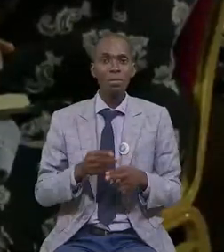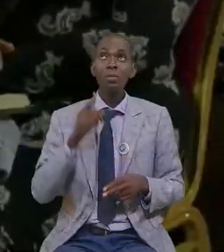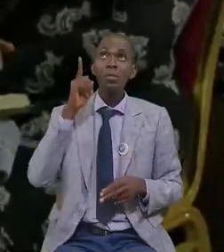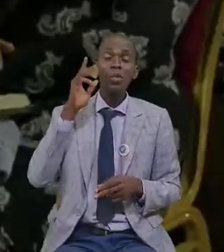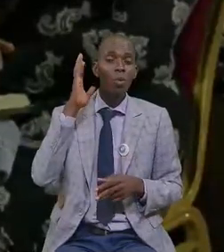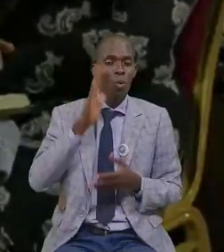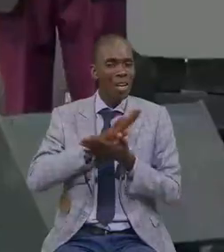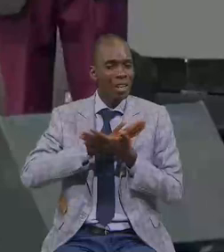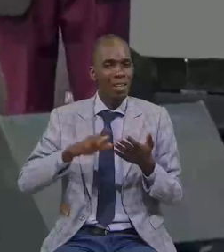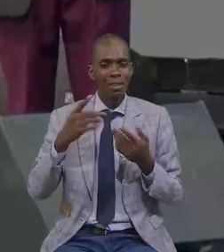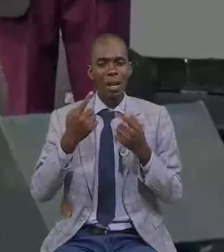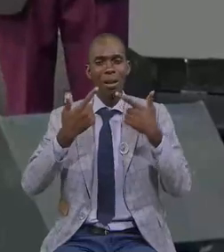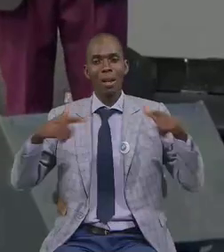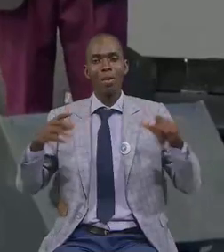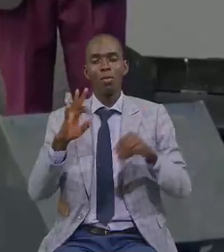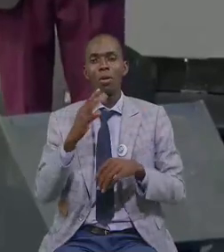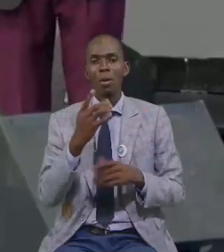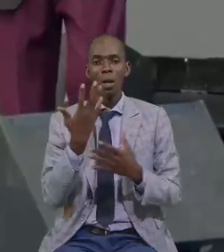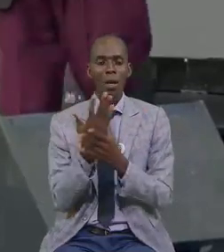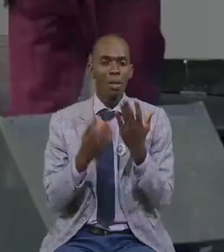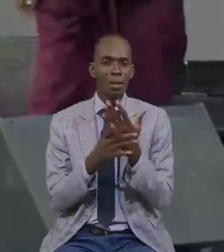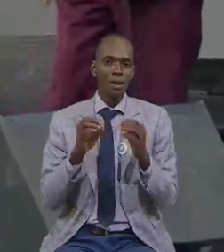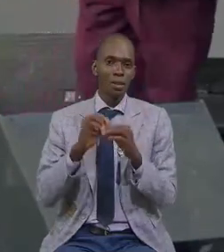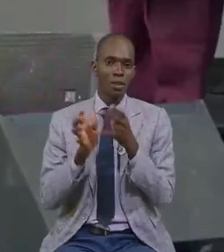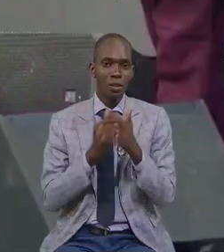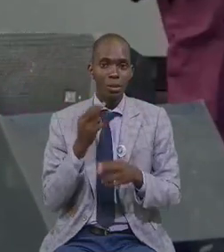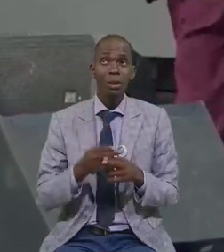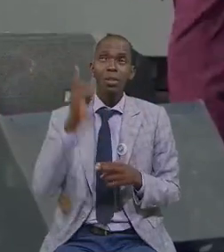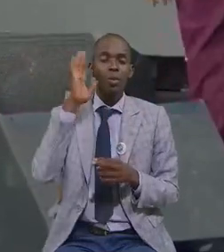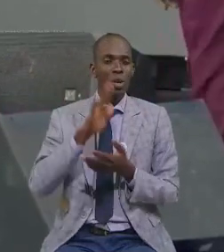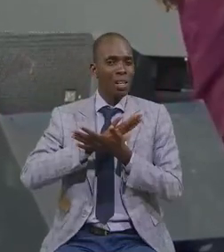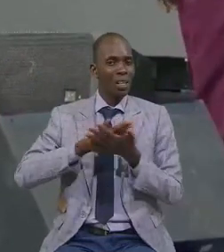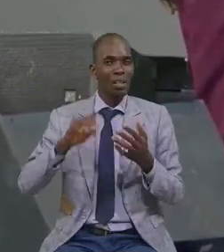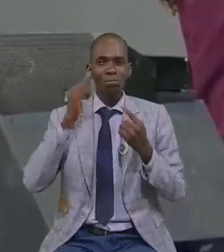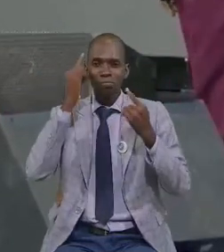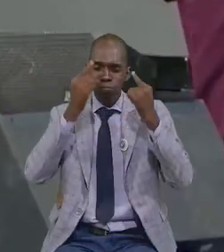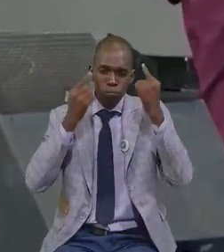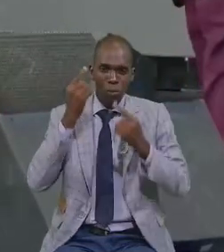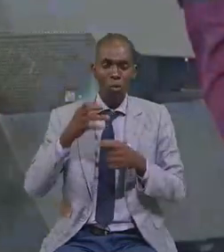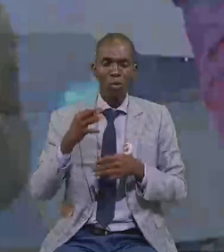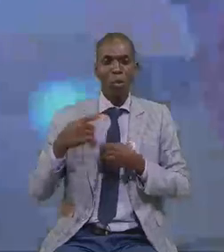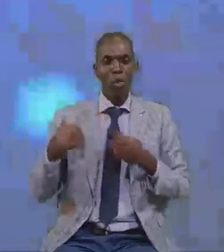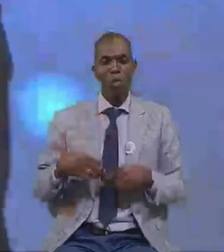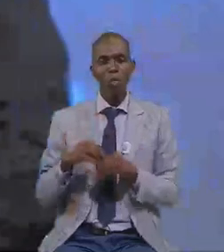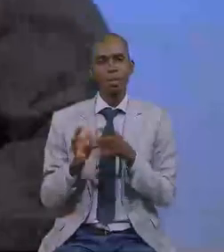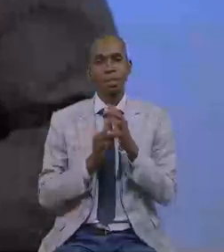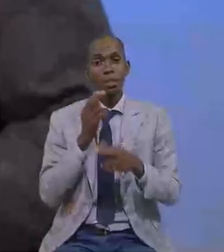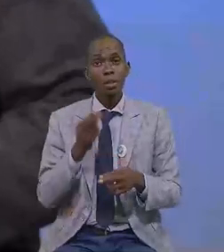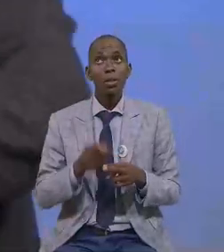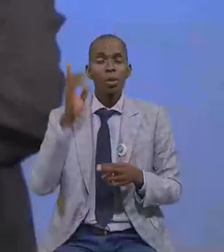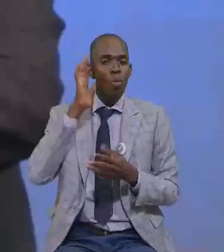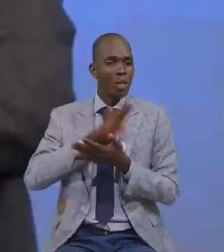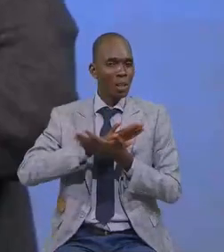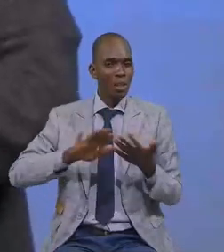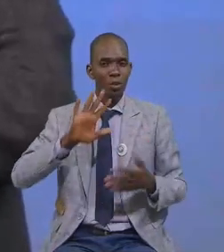va purifier le langage de ta bouche. Il va purifier les pensées de ton cœur. Il va purifier ta personnalité.